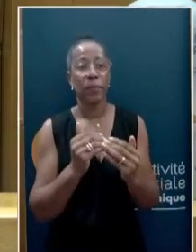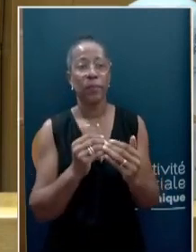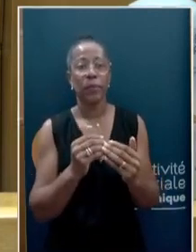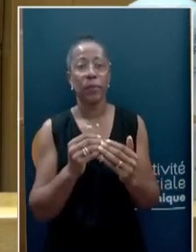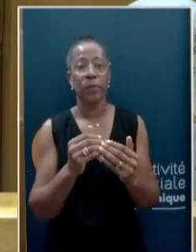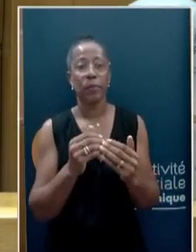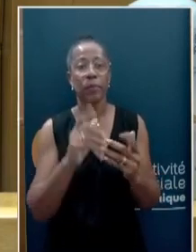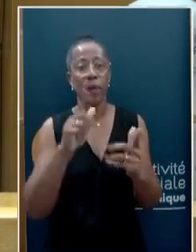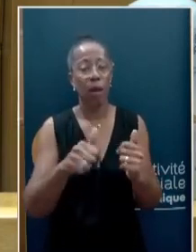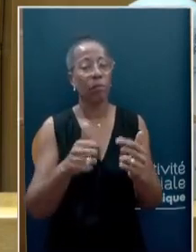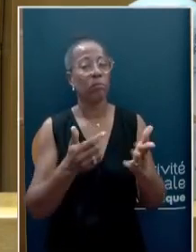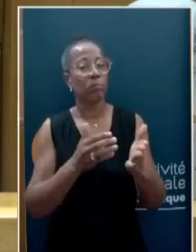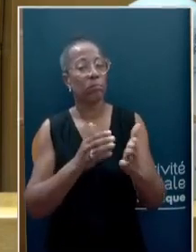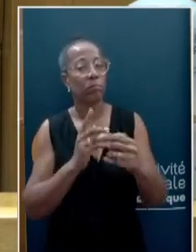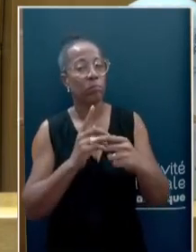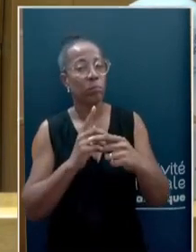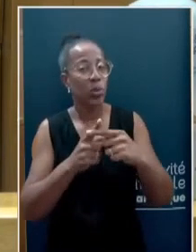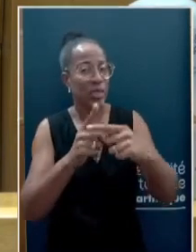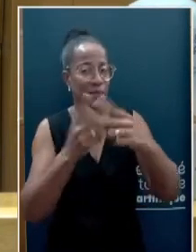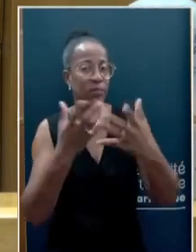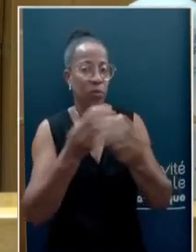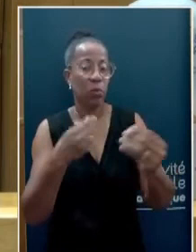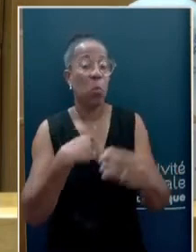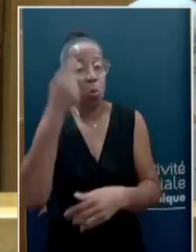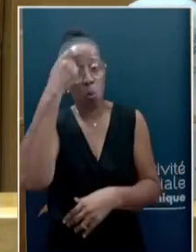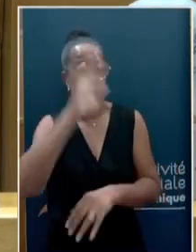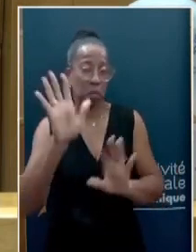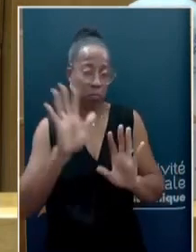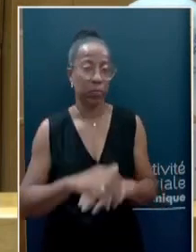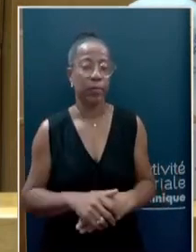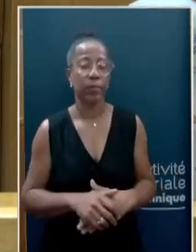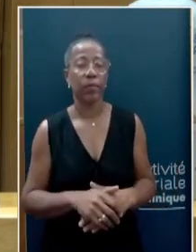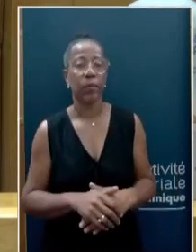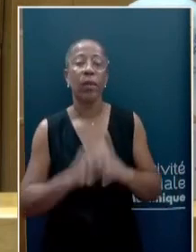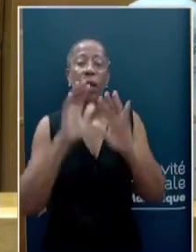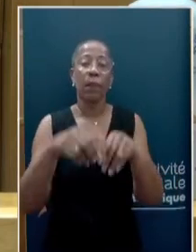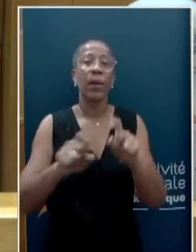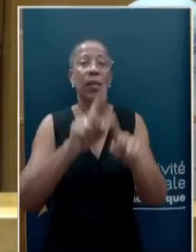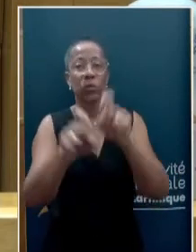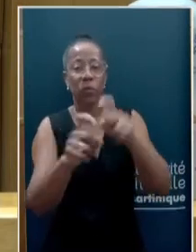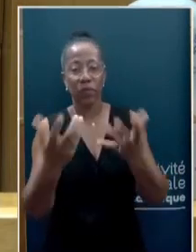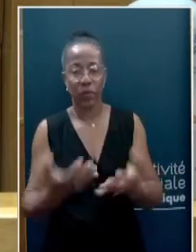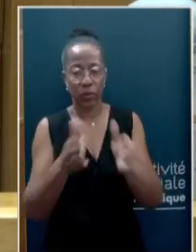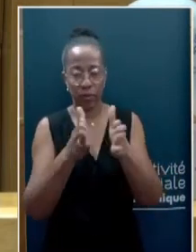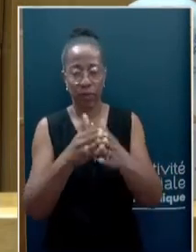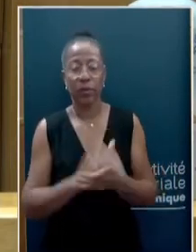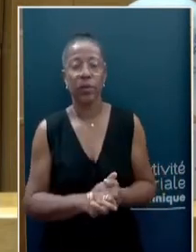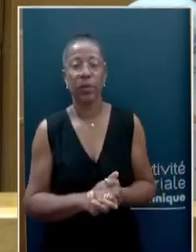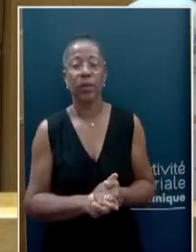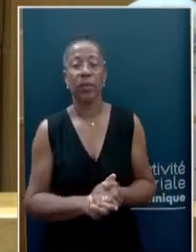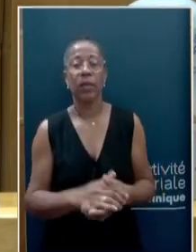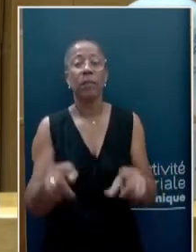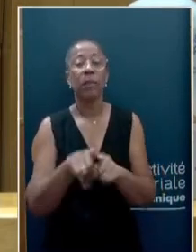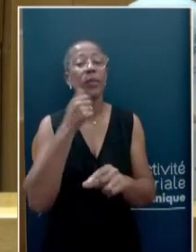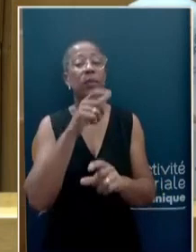optimistes. Je n'y crois pas trop. Maintenant, je vais poser quelques questions précises, bien que le